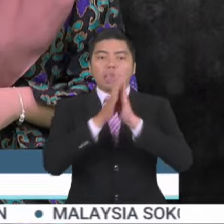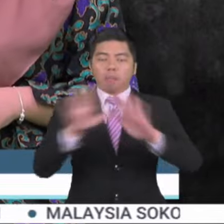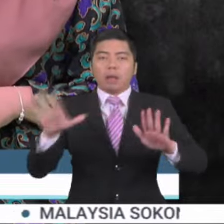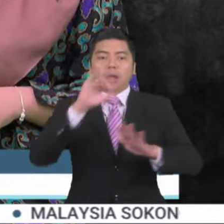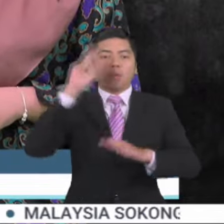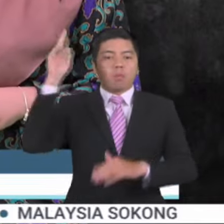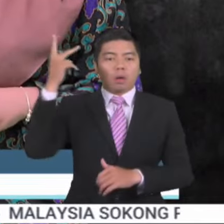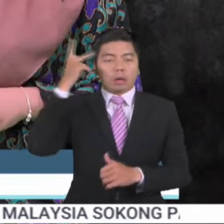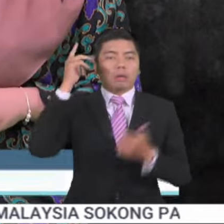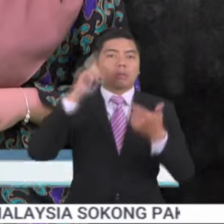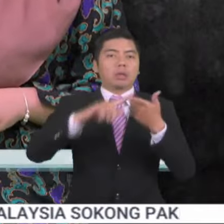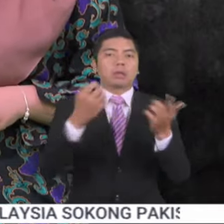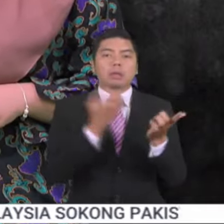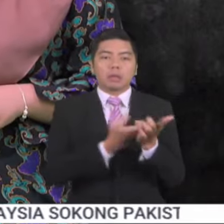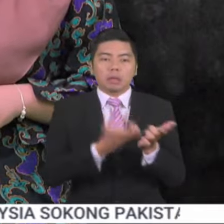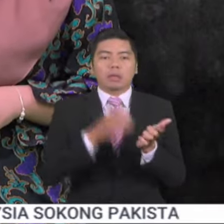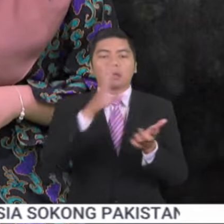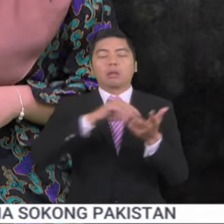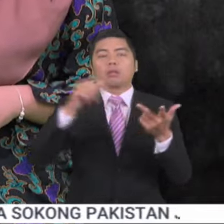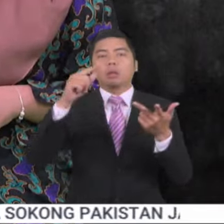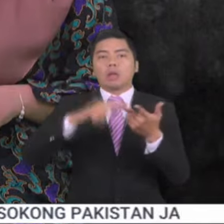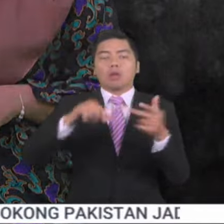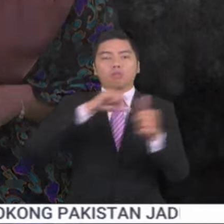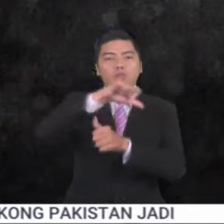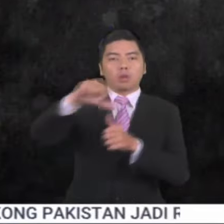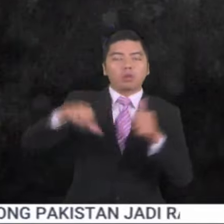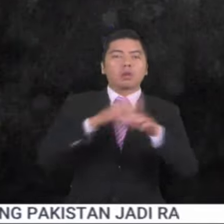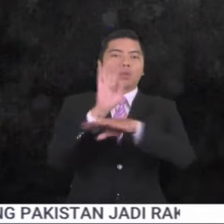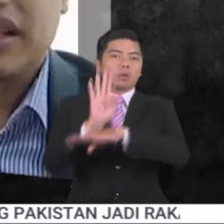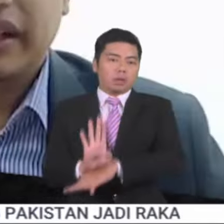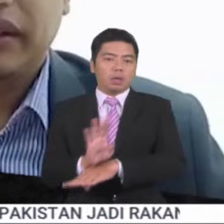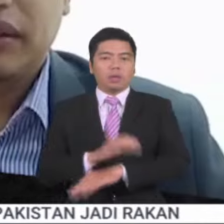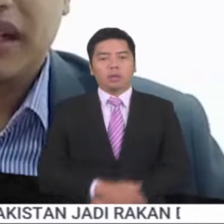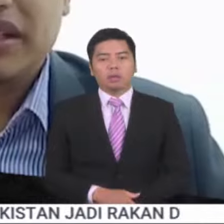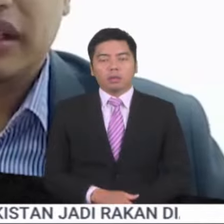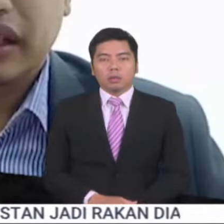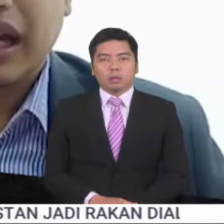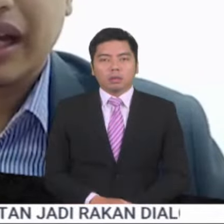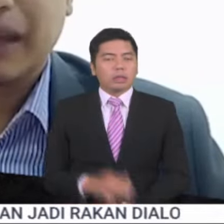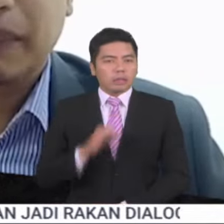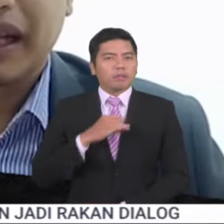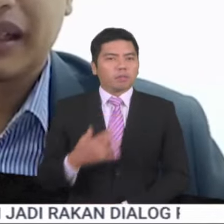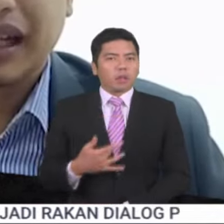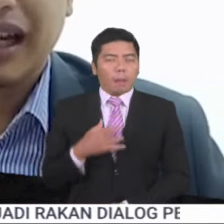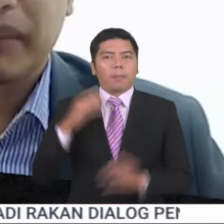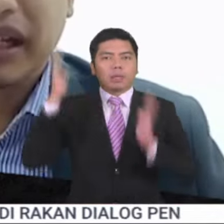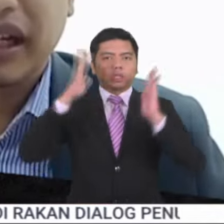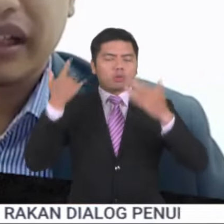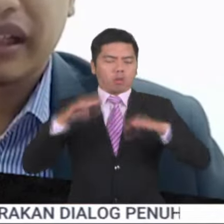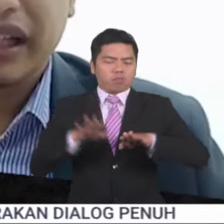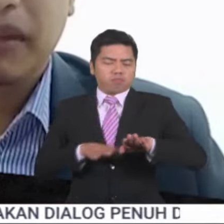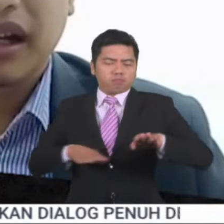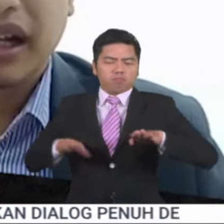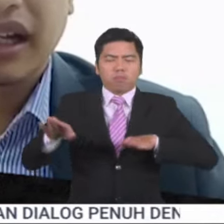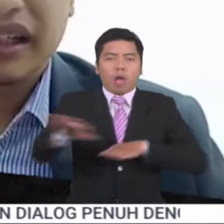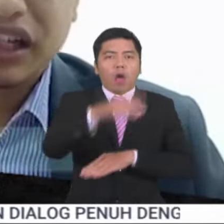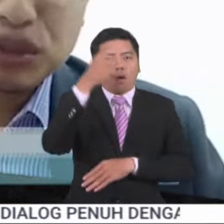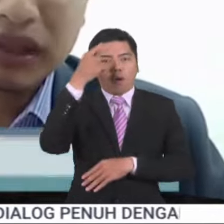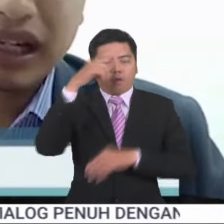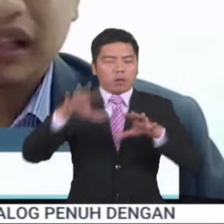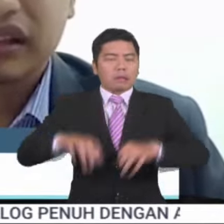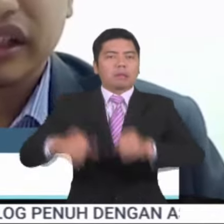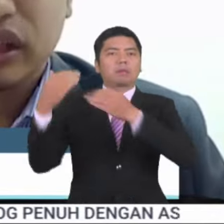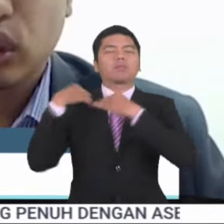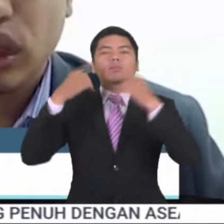politik, ekonomi dan sosiobudaya. Bagi saya, Malaysia terkehadapan dalam menangani dan mengangkat